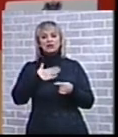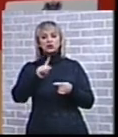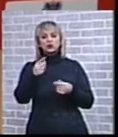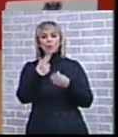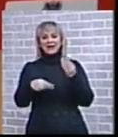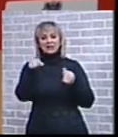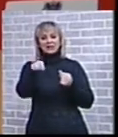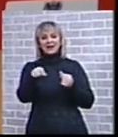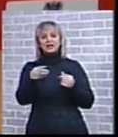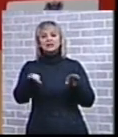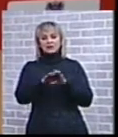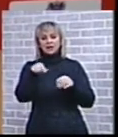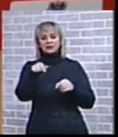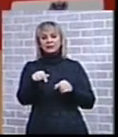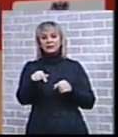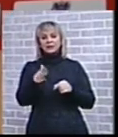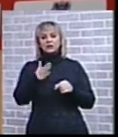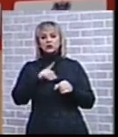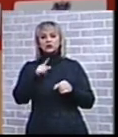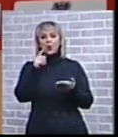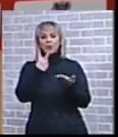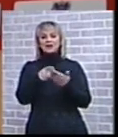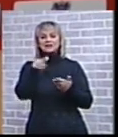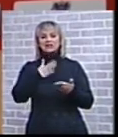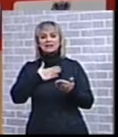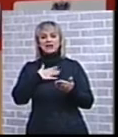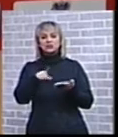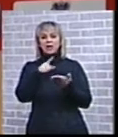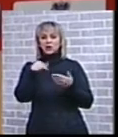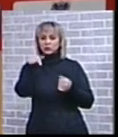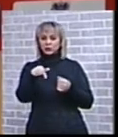проиграли пятак, на что указывалось нашим игрокам.